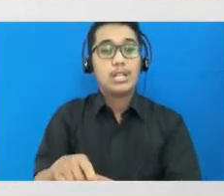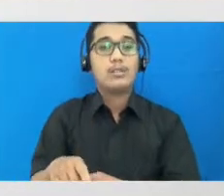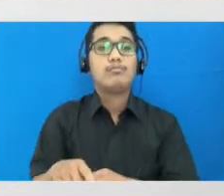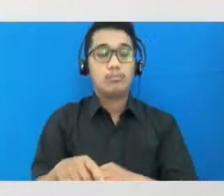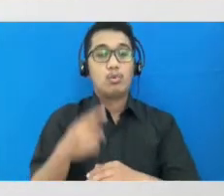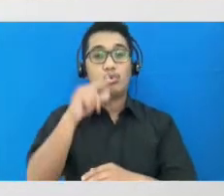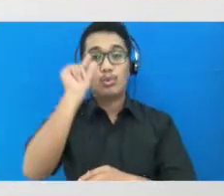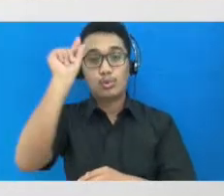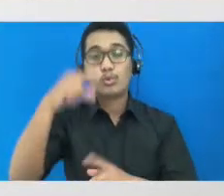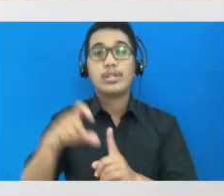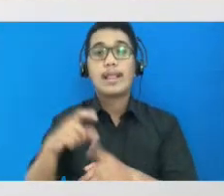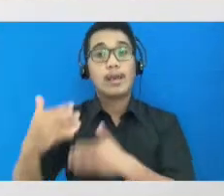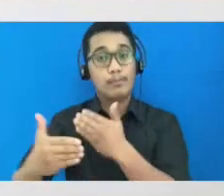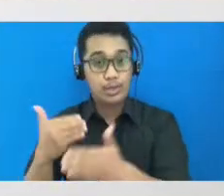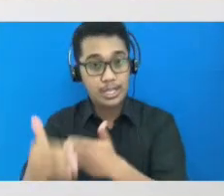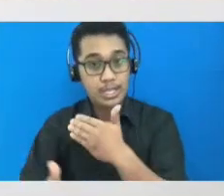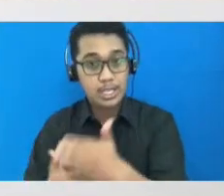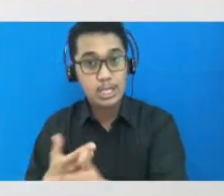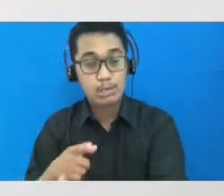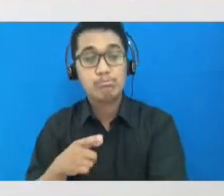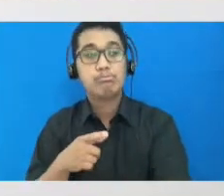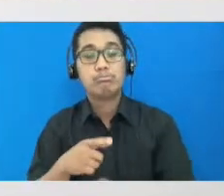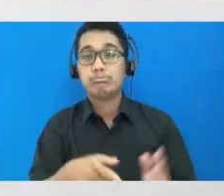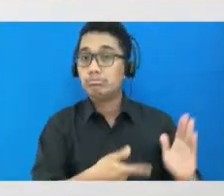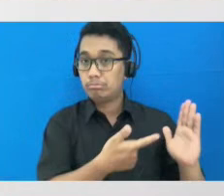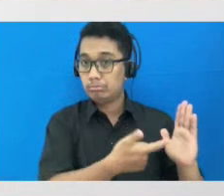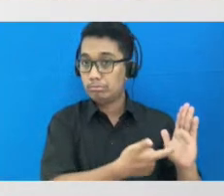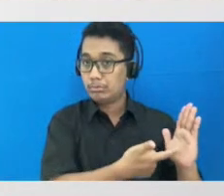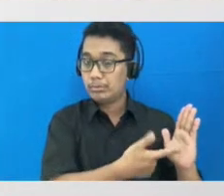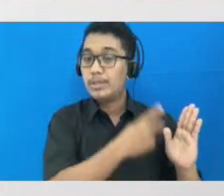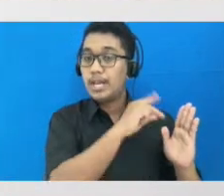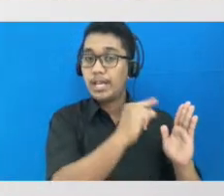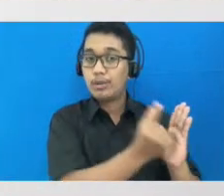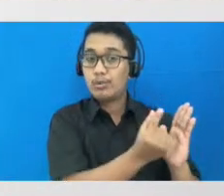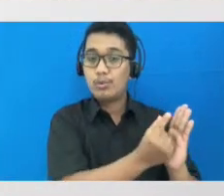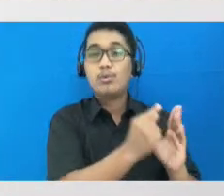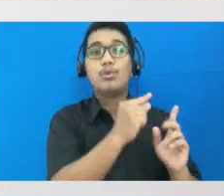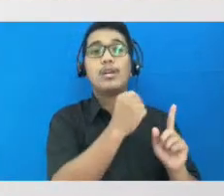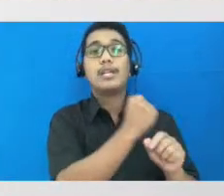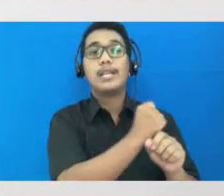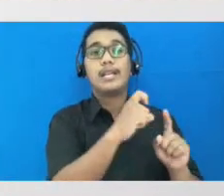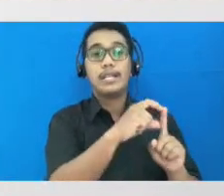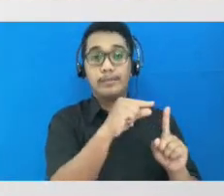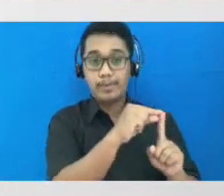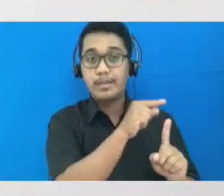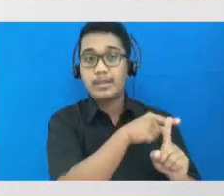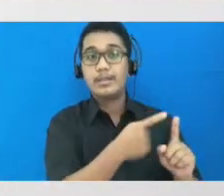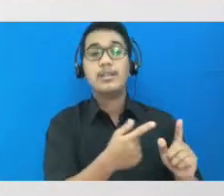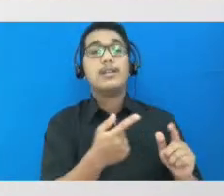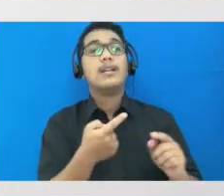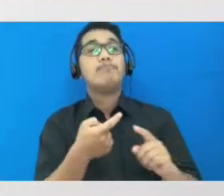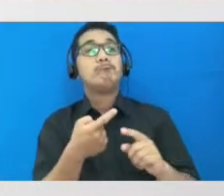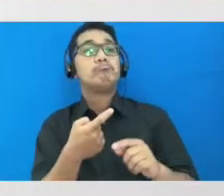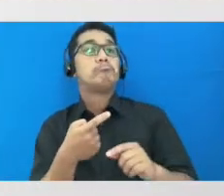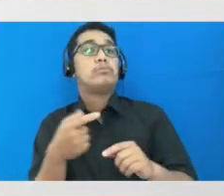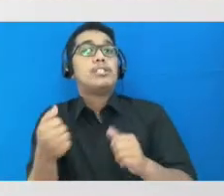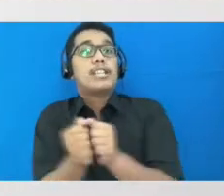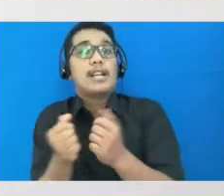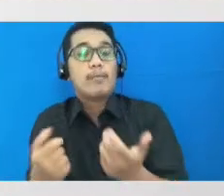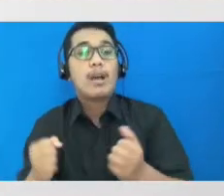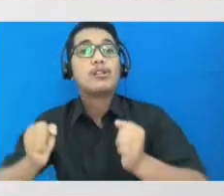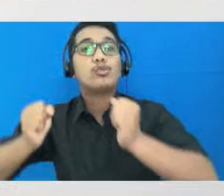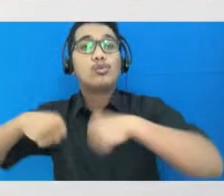pemrosesan data pribadi juga ditegaskan di dalam RUU PDP, baik itu berdasarkan persetujuan,